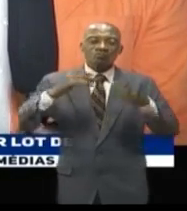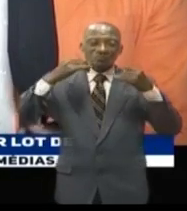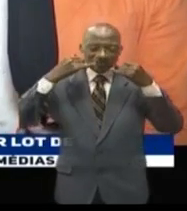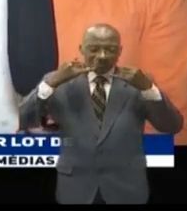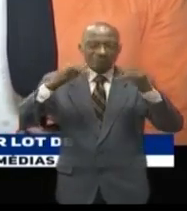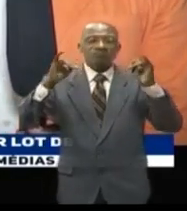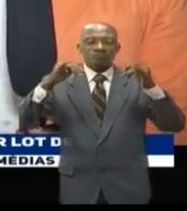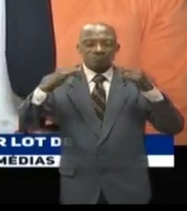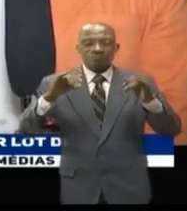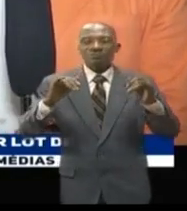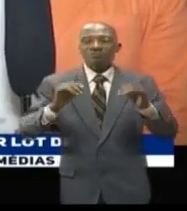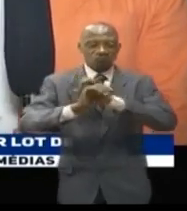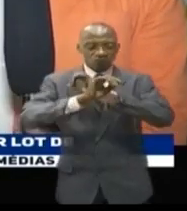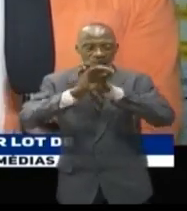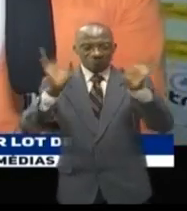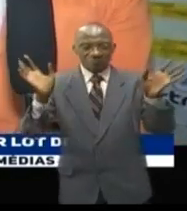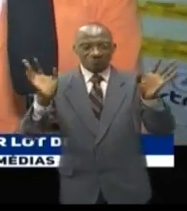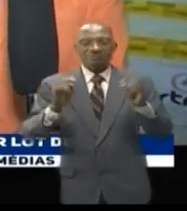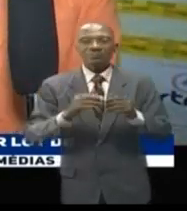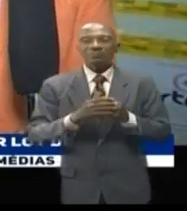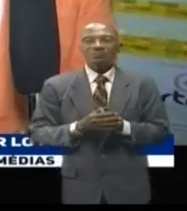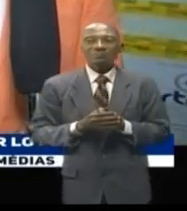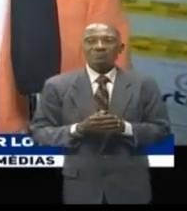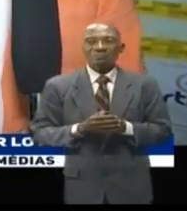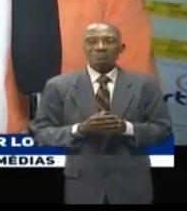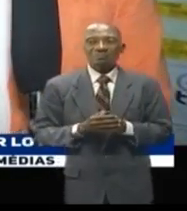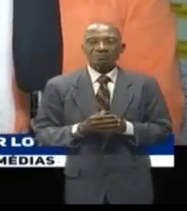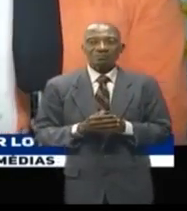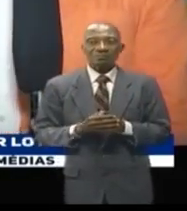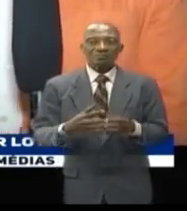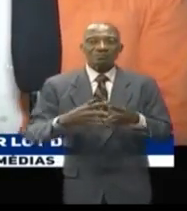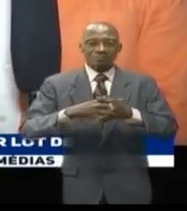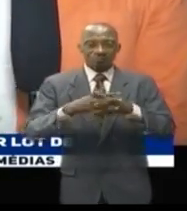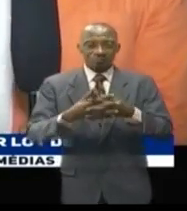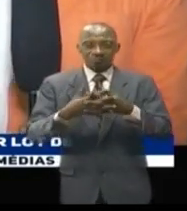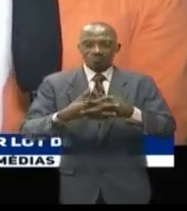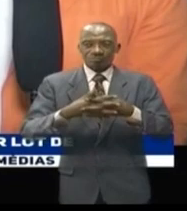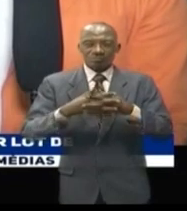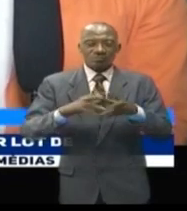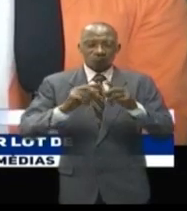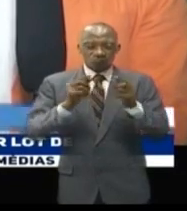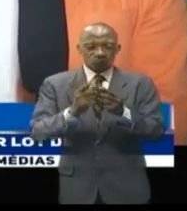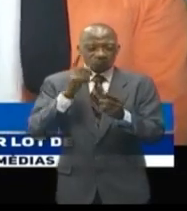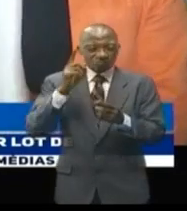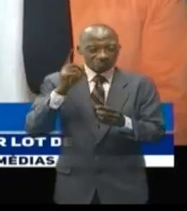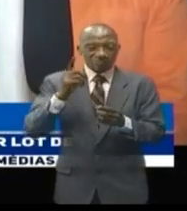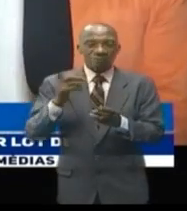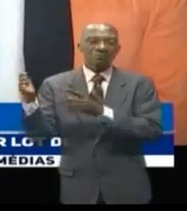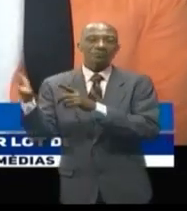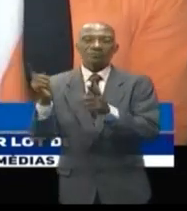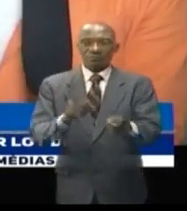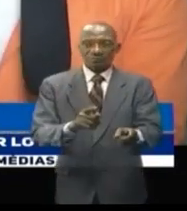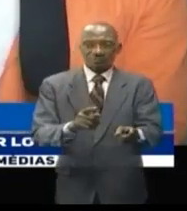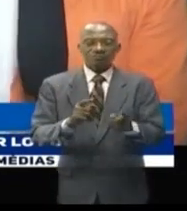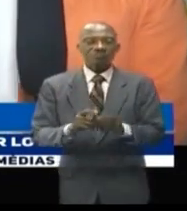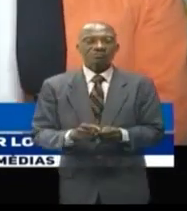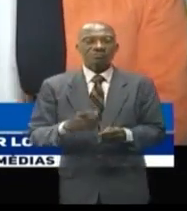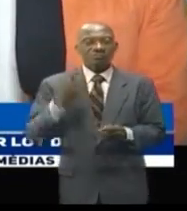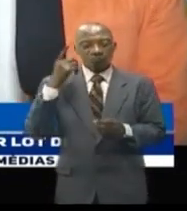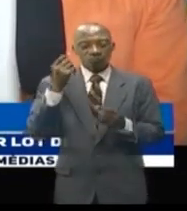et le premier lot consiste à des régimes donc vous pouvez faire des reportages